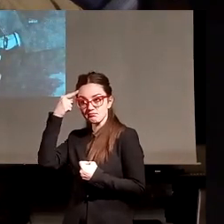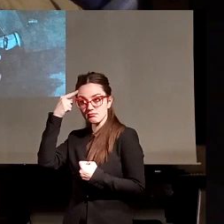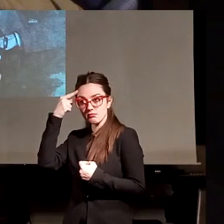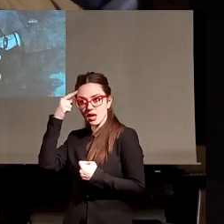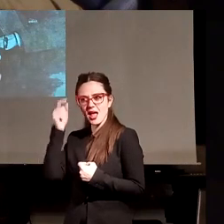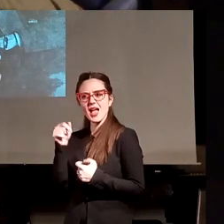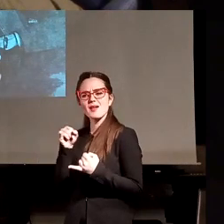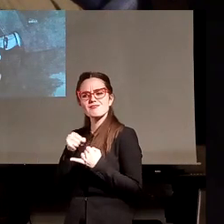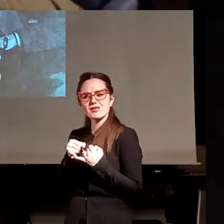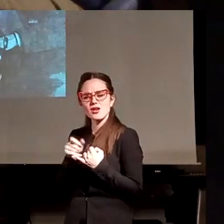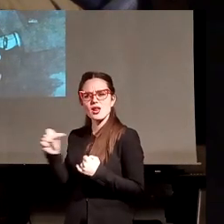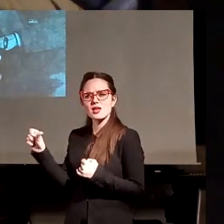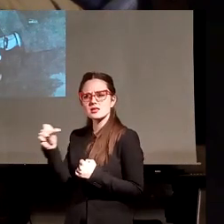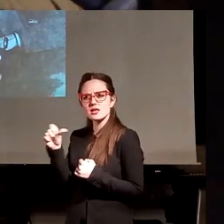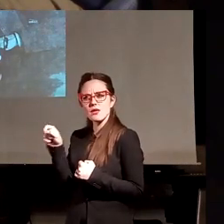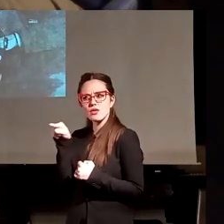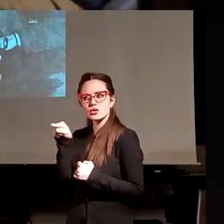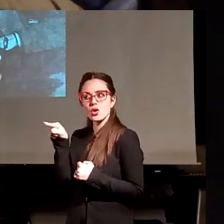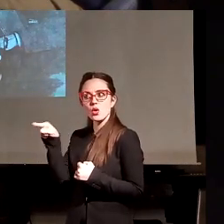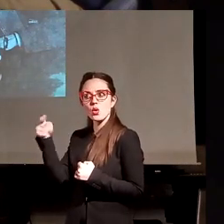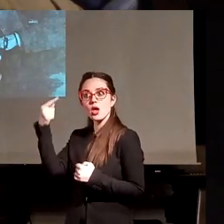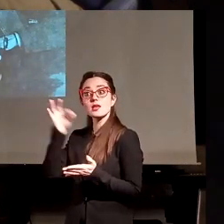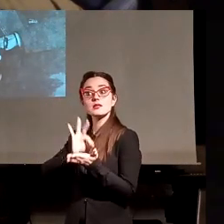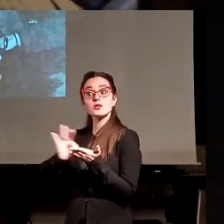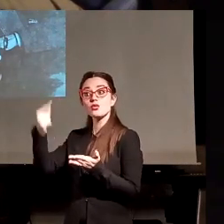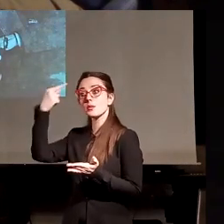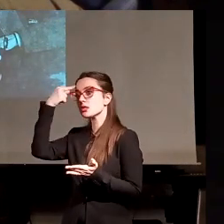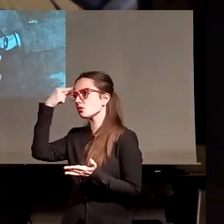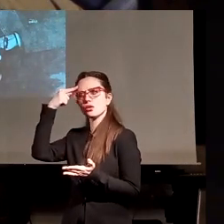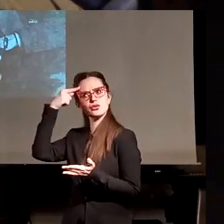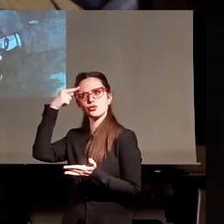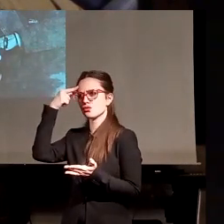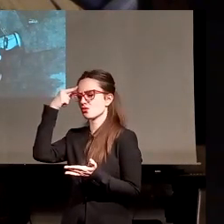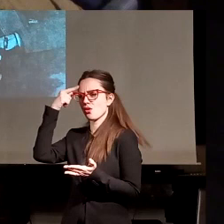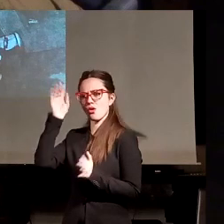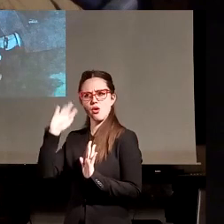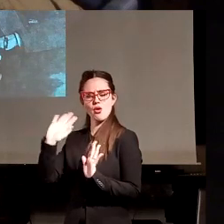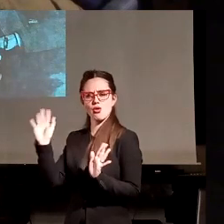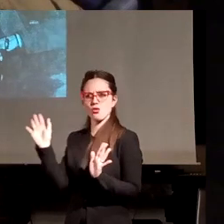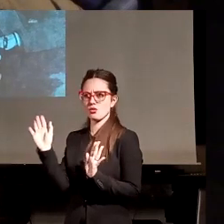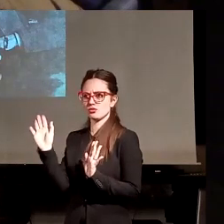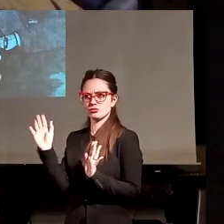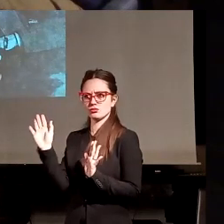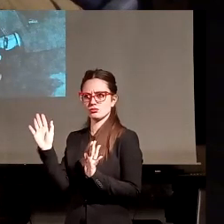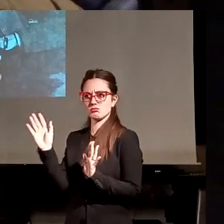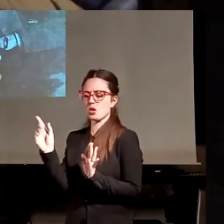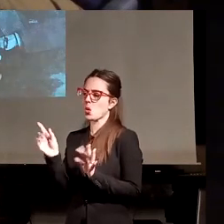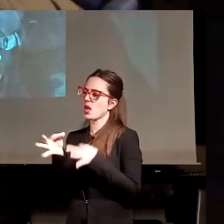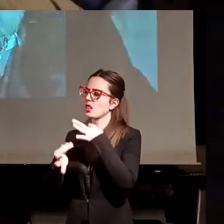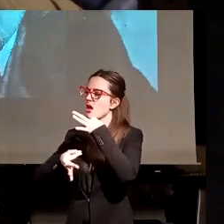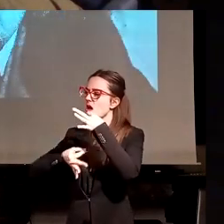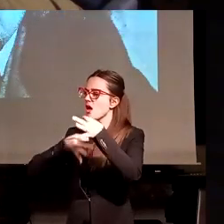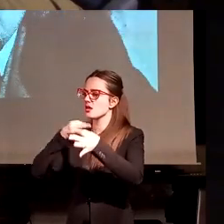dimensione che non è uno script ecco diciamo sì assolutamente no non descrive mai